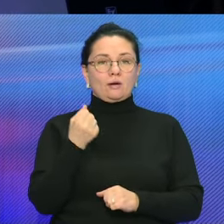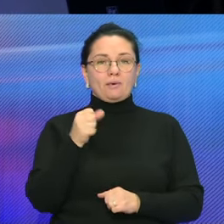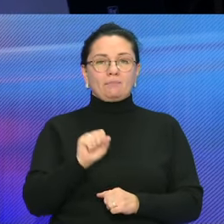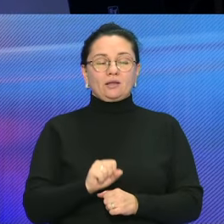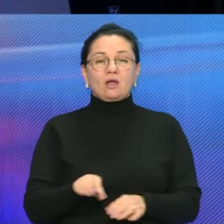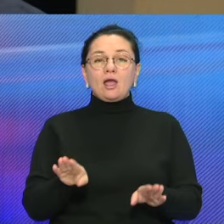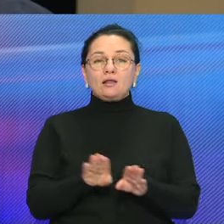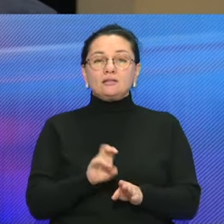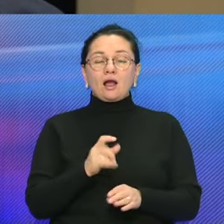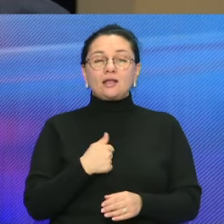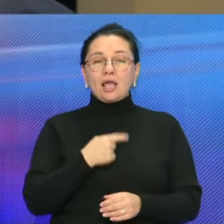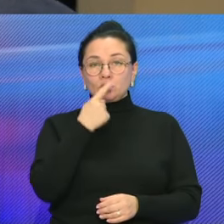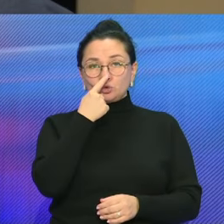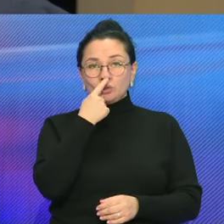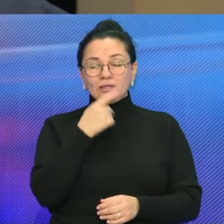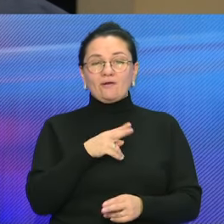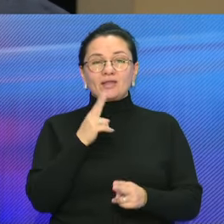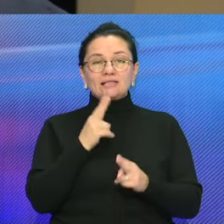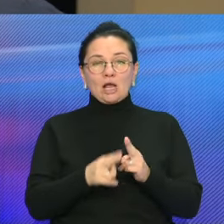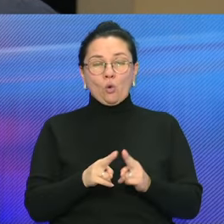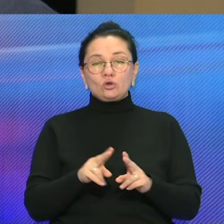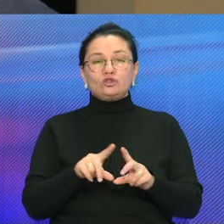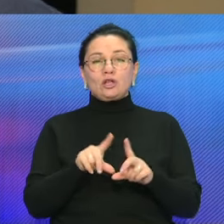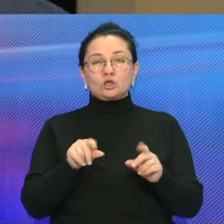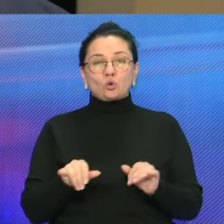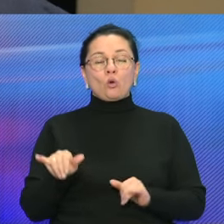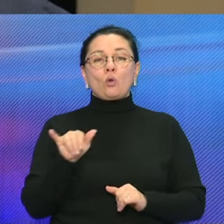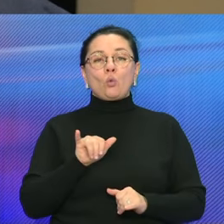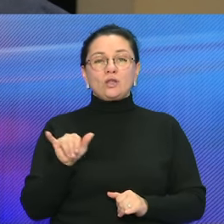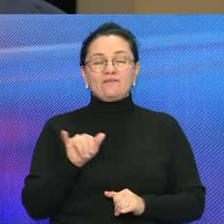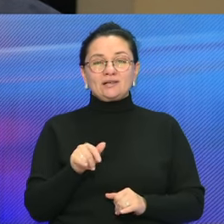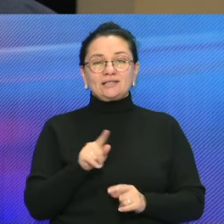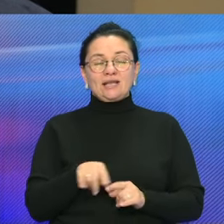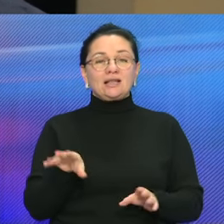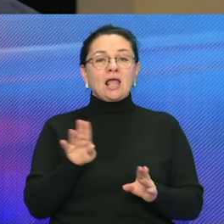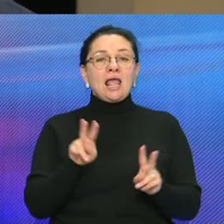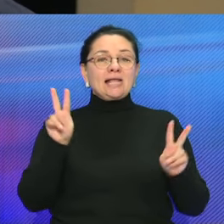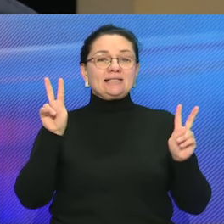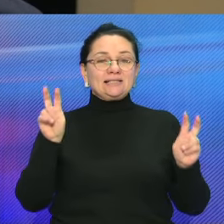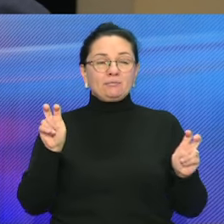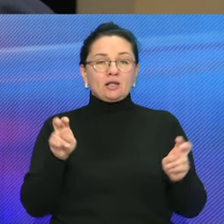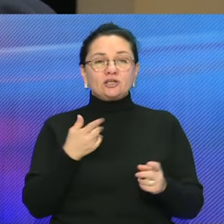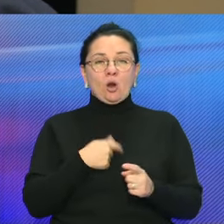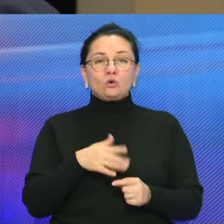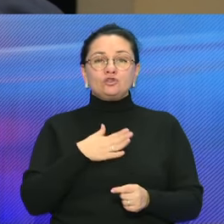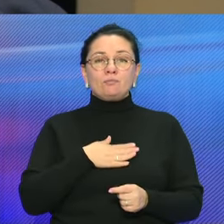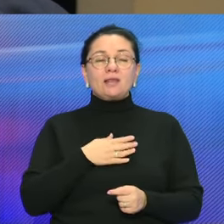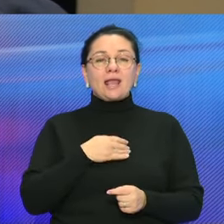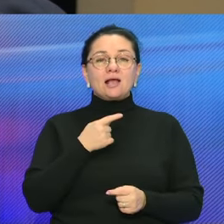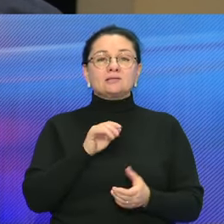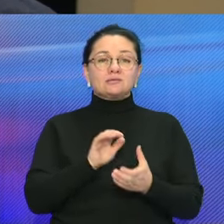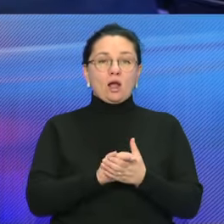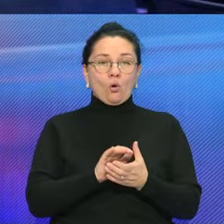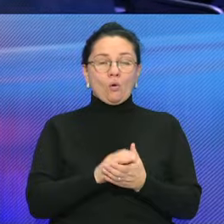Так как я еще недавно, можно сказать, закончила школу, университет, тематика очень близка и знакома, поэтому рассчитываем